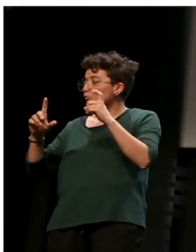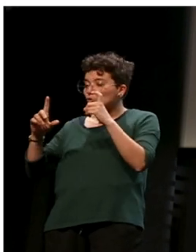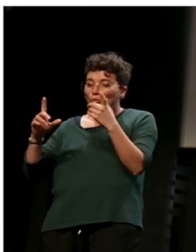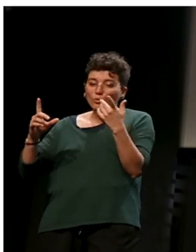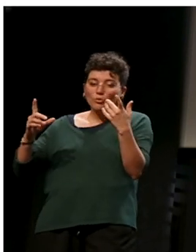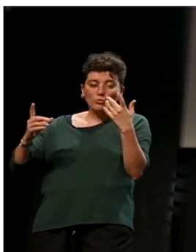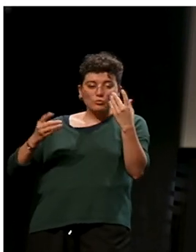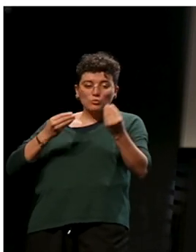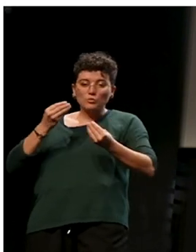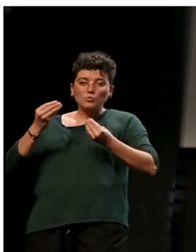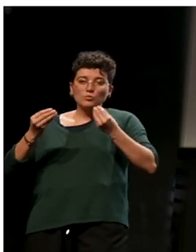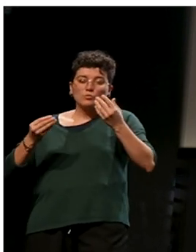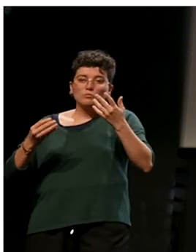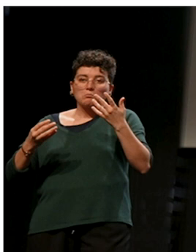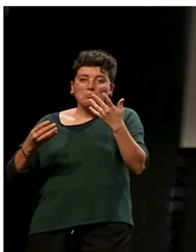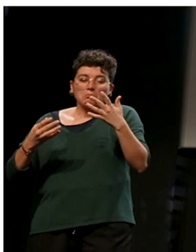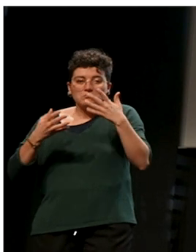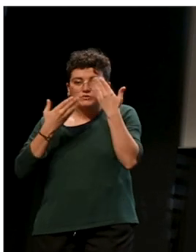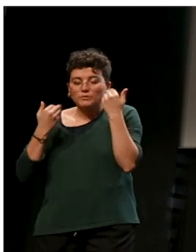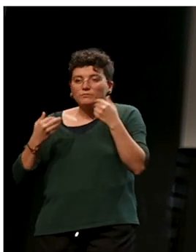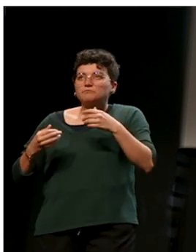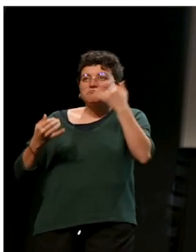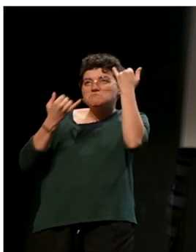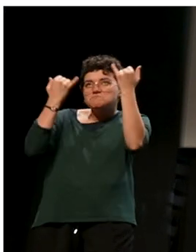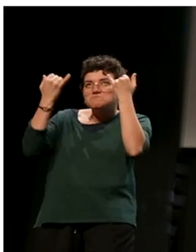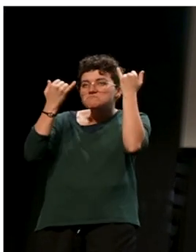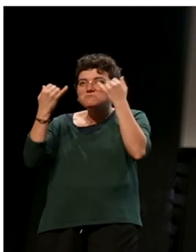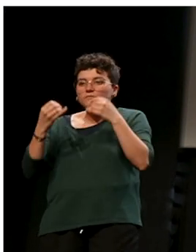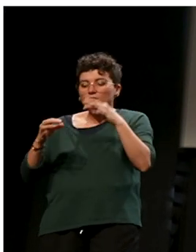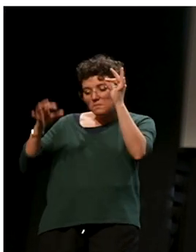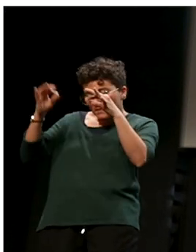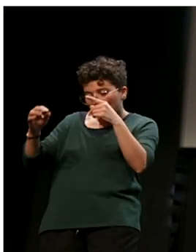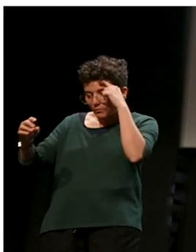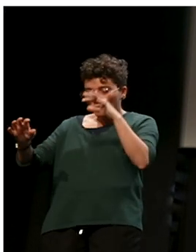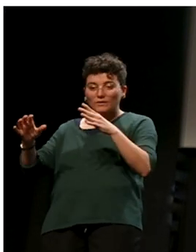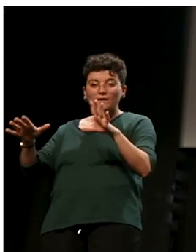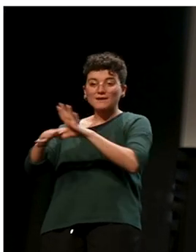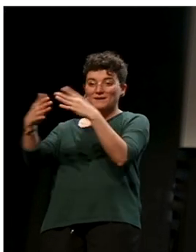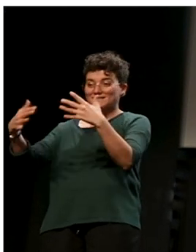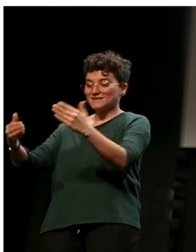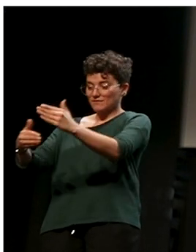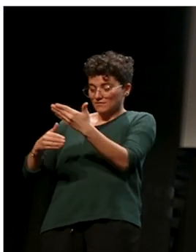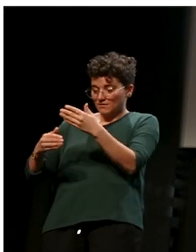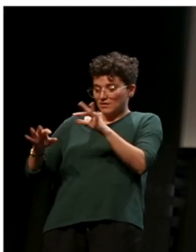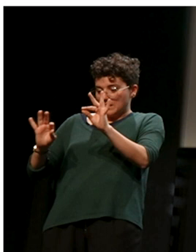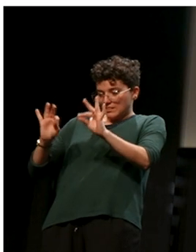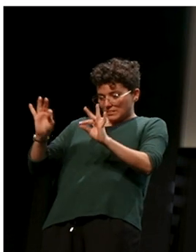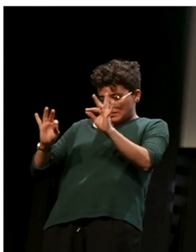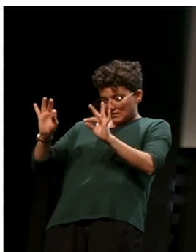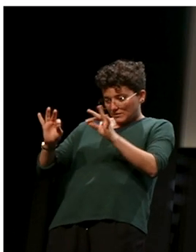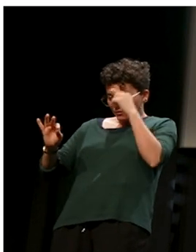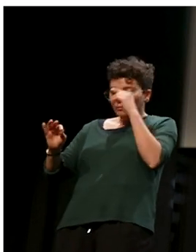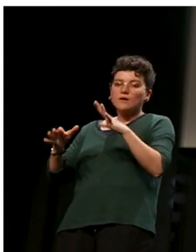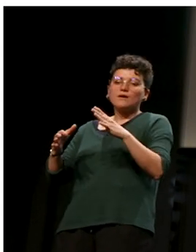utiliser une grande ouverture. Pour... Et tout ça, c'est un travail qui, à la fin, va probablement générer une